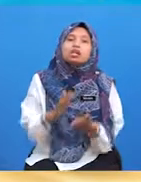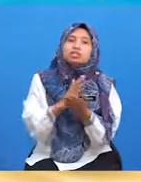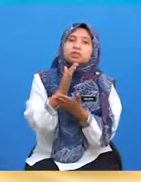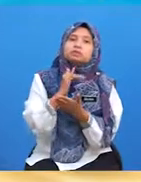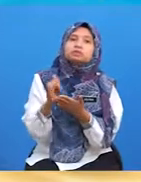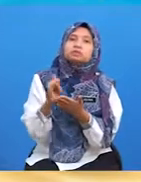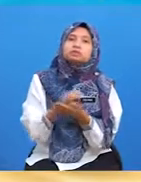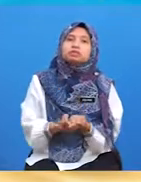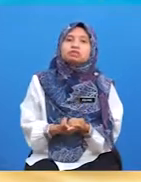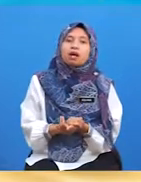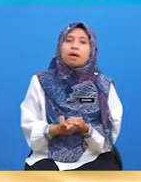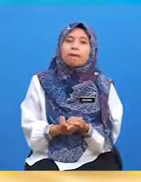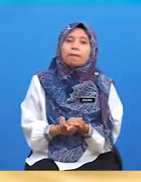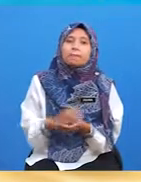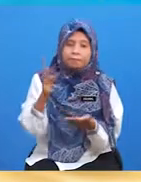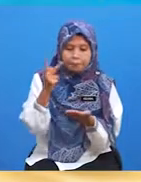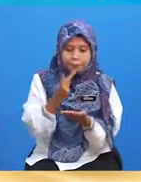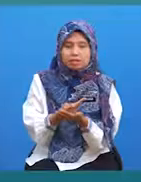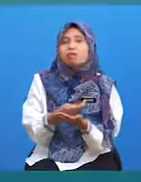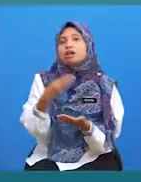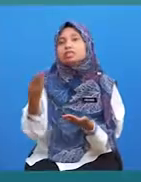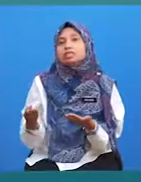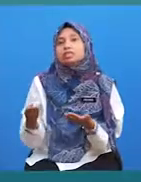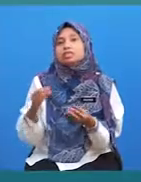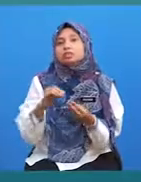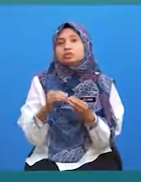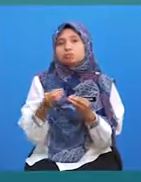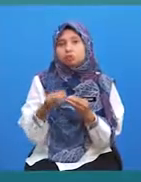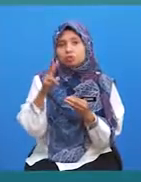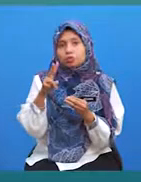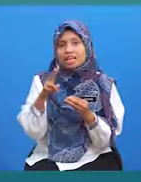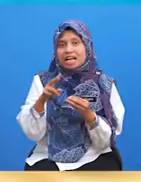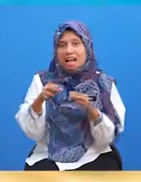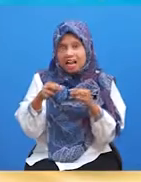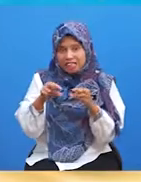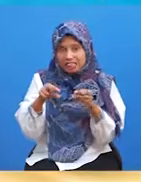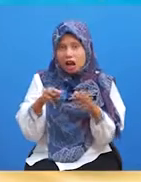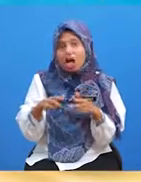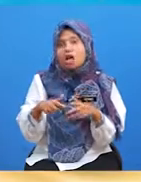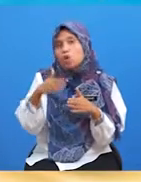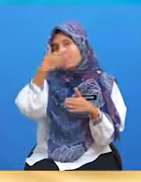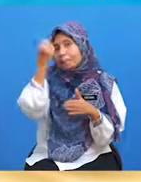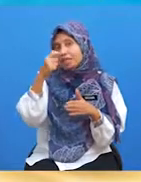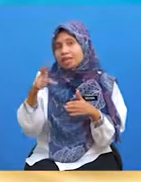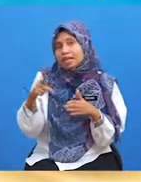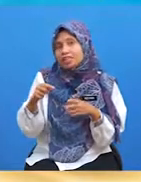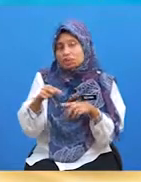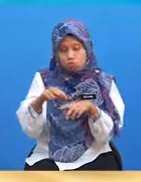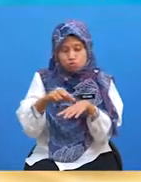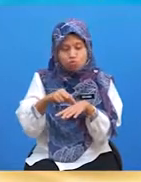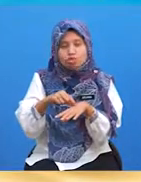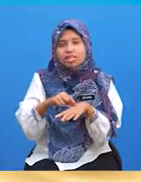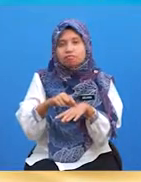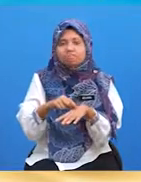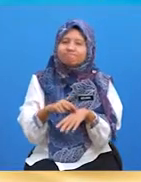Seterusnya, peribahasa yang kedua pula ialah kacang lupakan kulit. Cikgu yakin kamu selalu